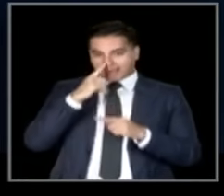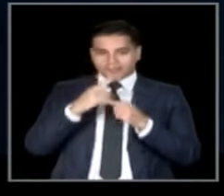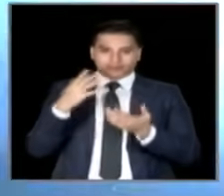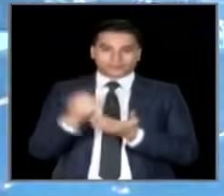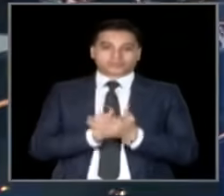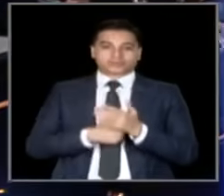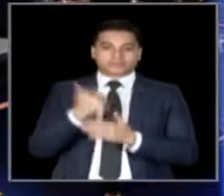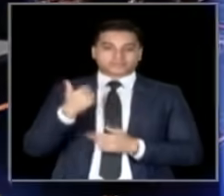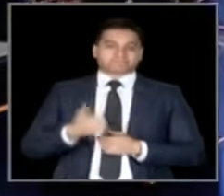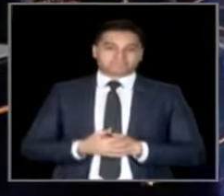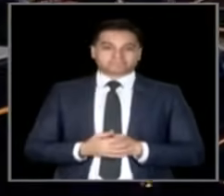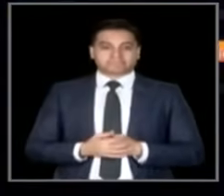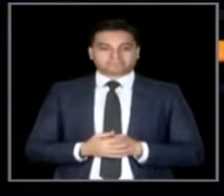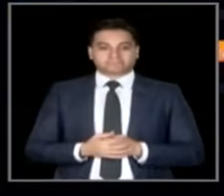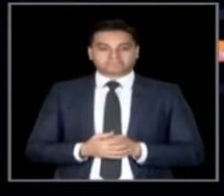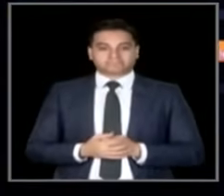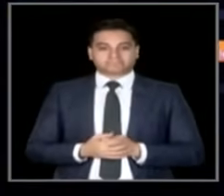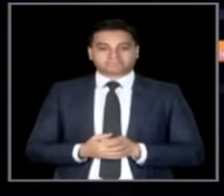ماتش النهاردة.